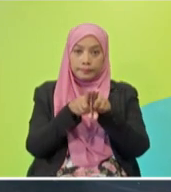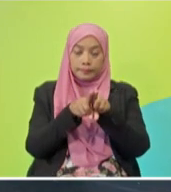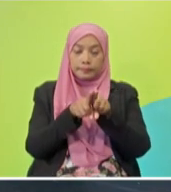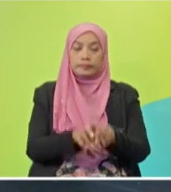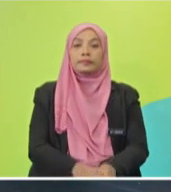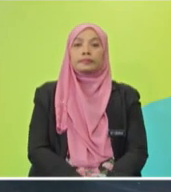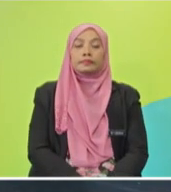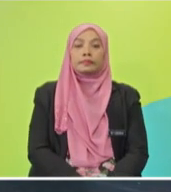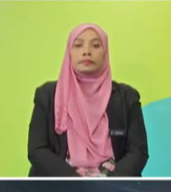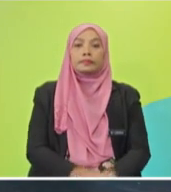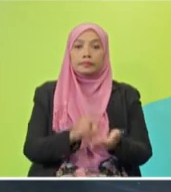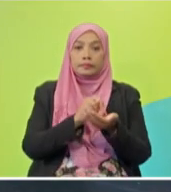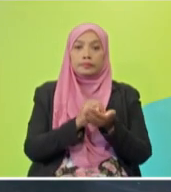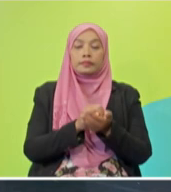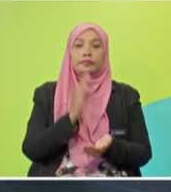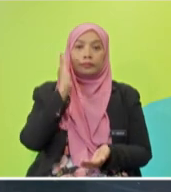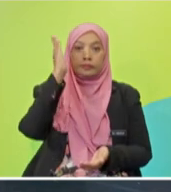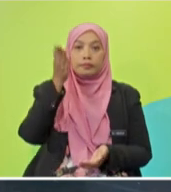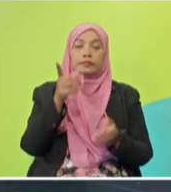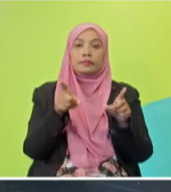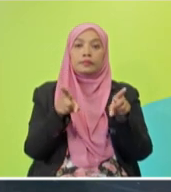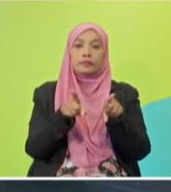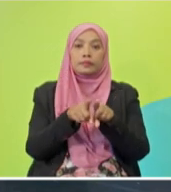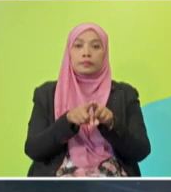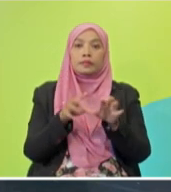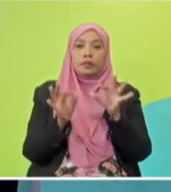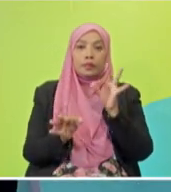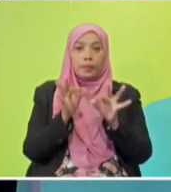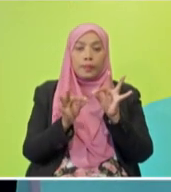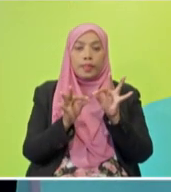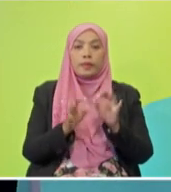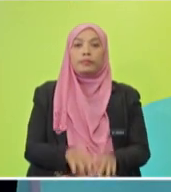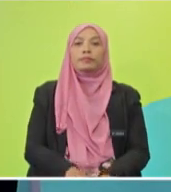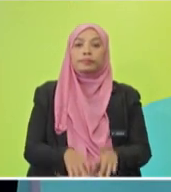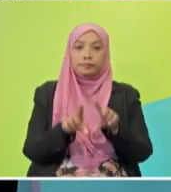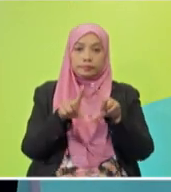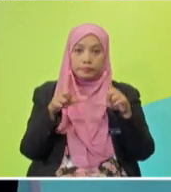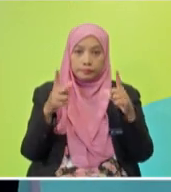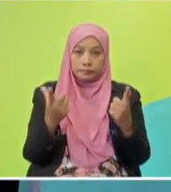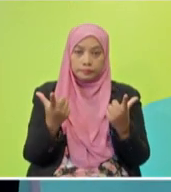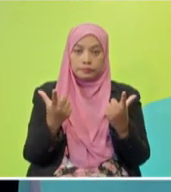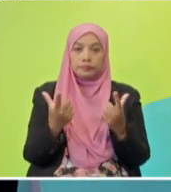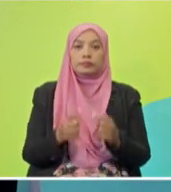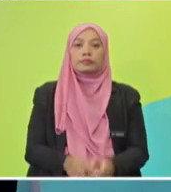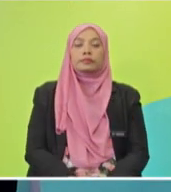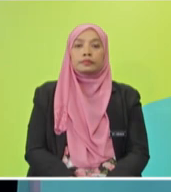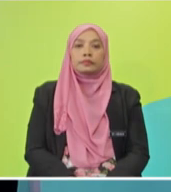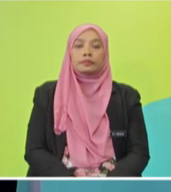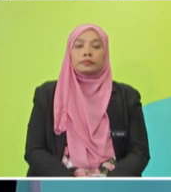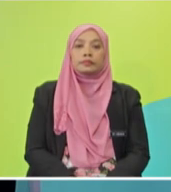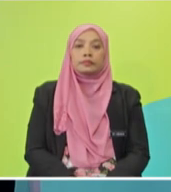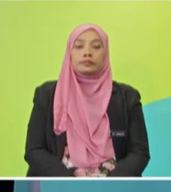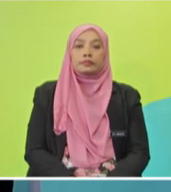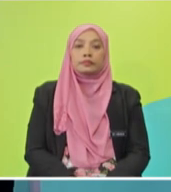Okay. Jadi nisbah dia akan sama. Walaupun kita buat pembahagian antara kuantiti itu berlainan, tapi dalam bentuk bila kita tulis dalam